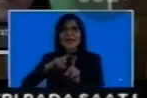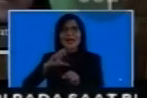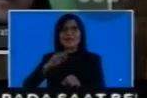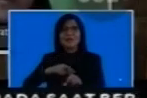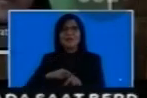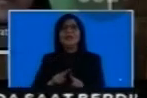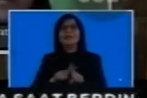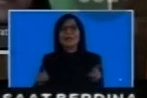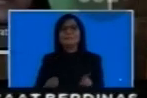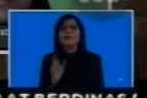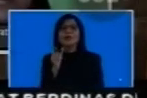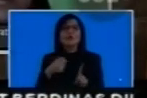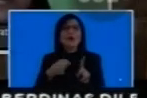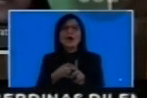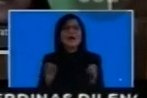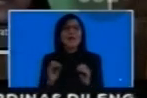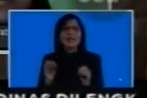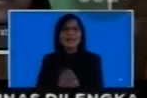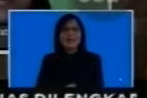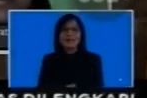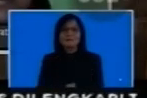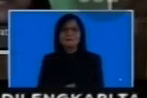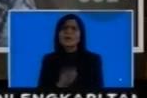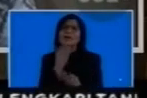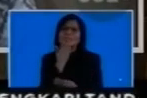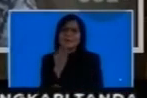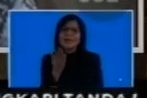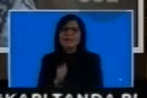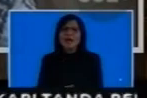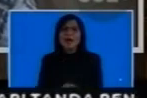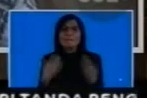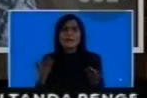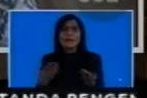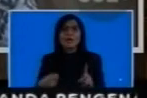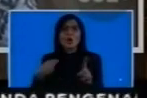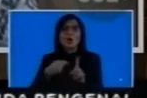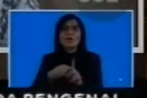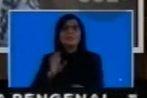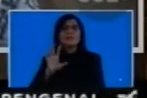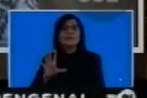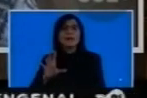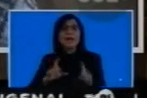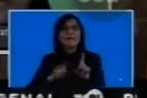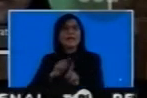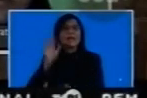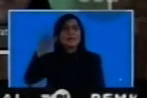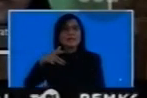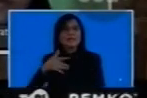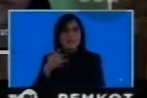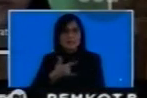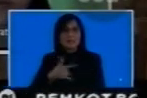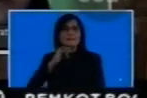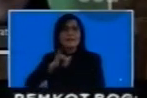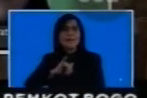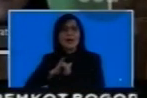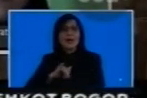Ya, jadinya kayak senang dan sedih gitu. Dan Atris menanyakan bagaimana kalau di kelas 5 masih seperti ini apa tidak. Dan terus terang